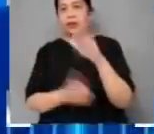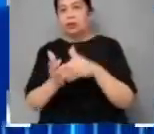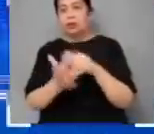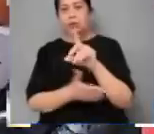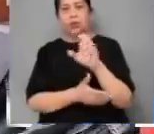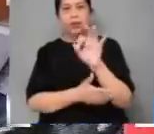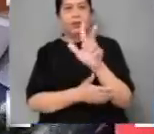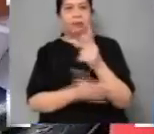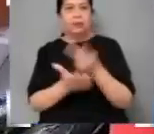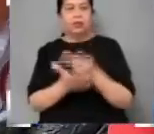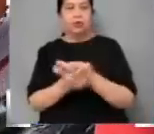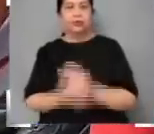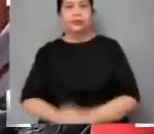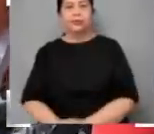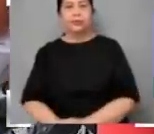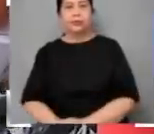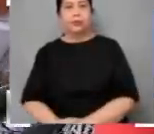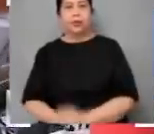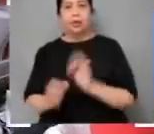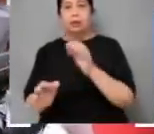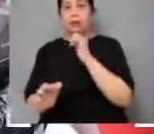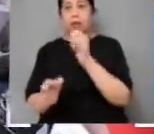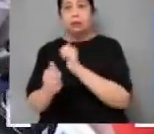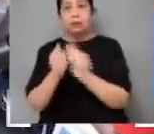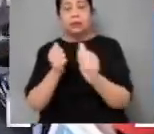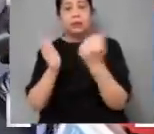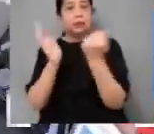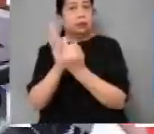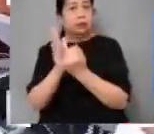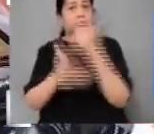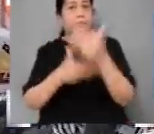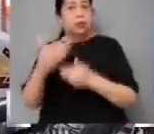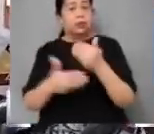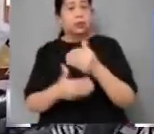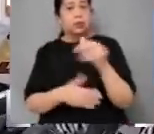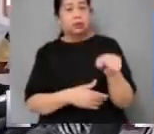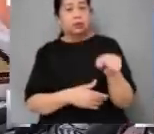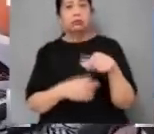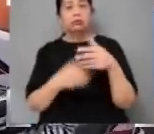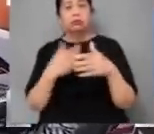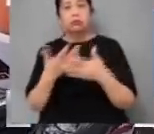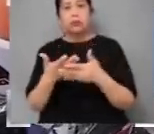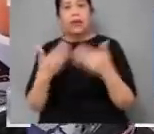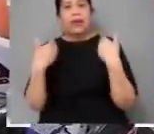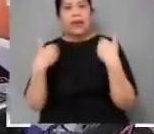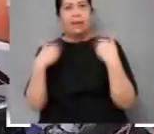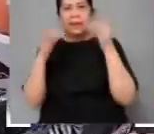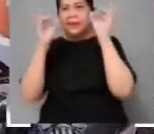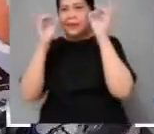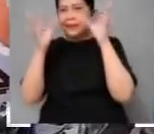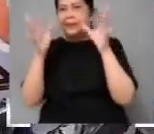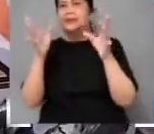pesos. Pag hindi siya dumaan sa certification process ng BPS, merong danger talaga na it